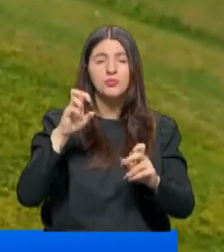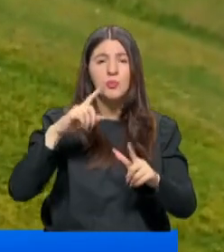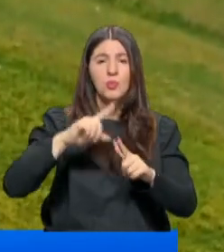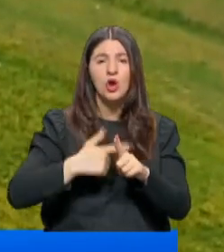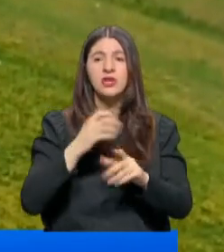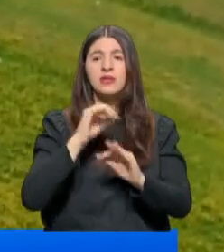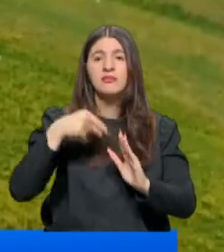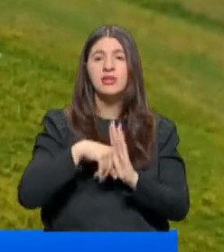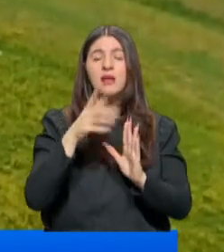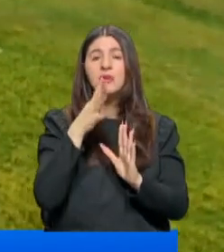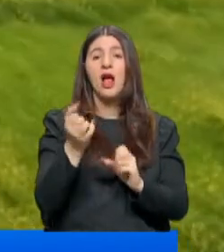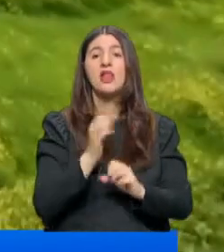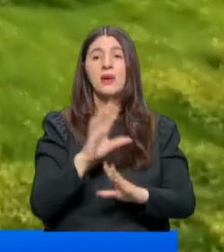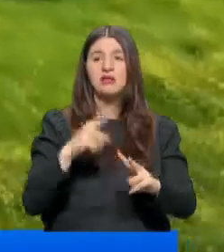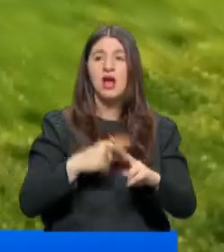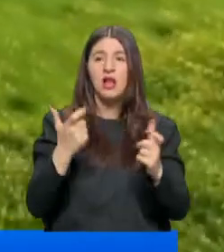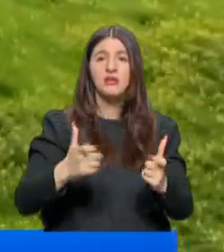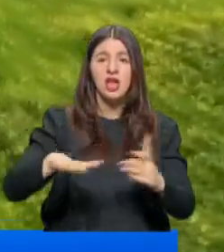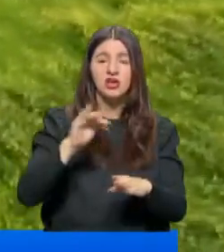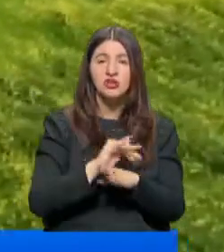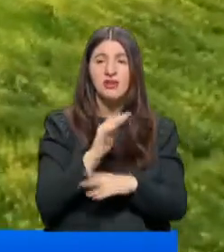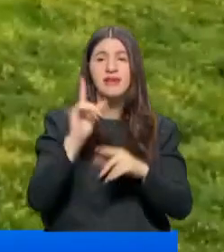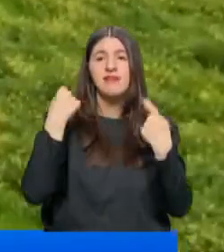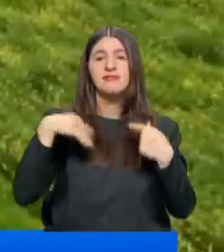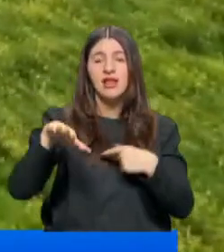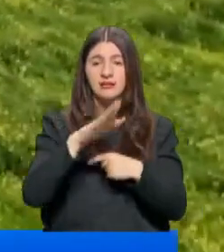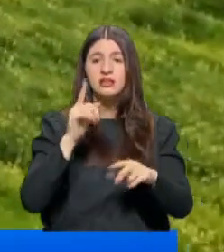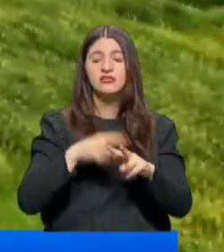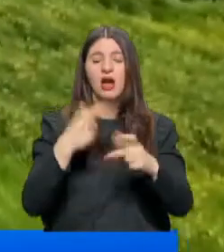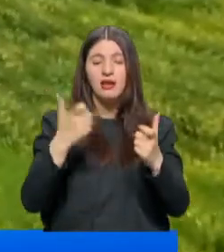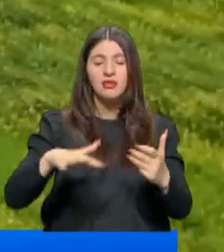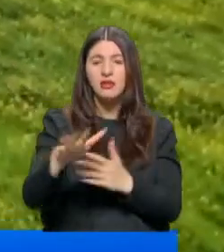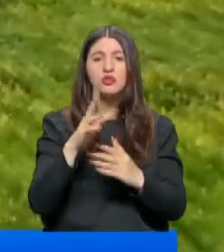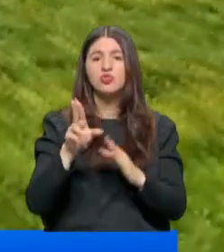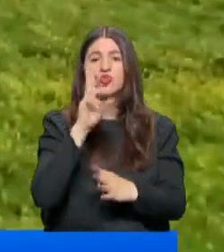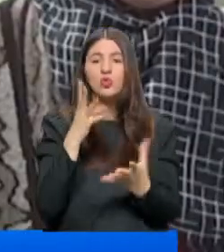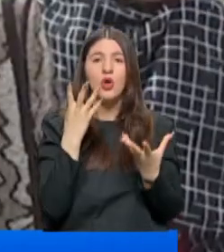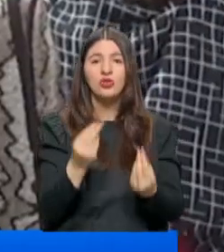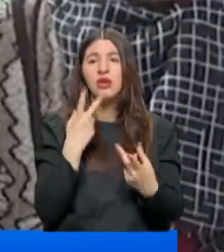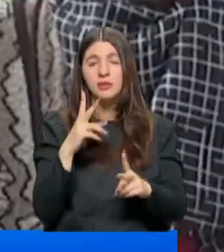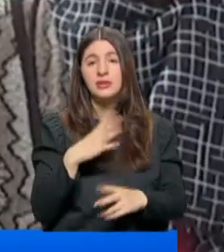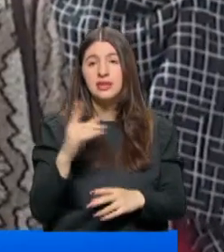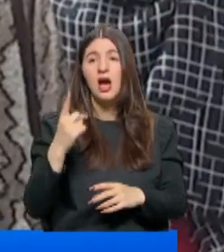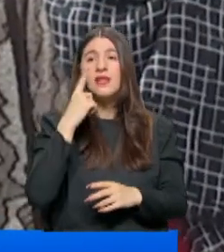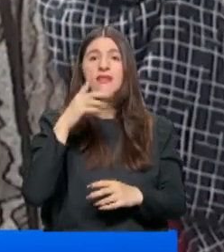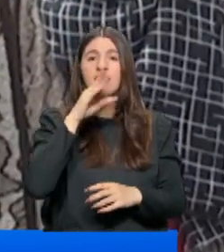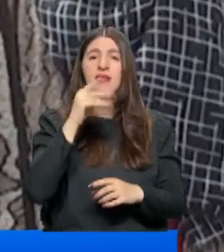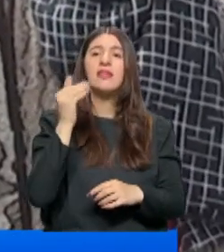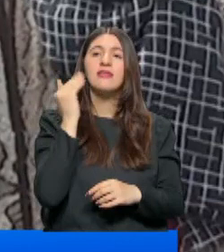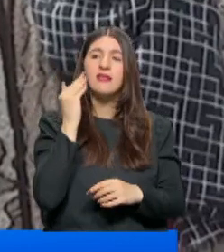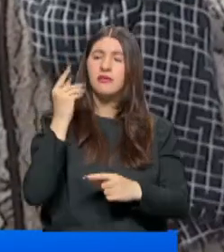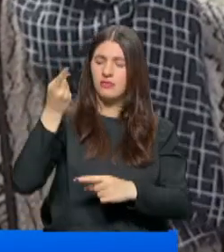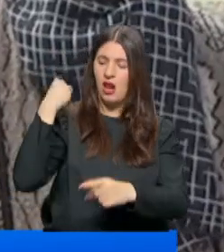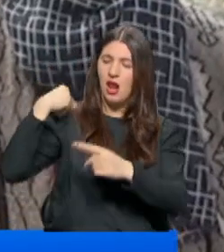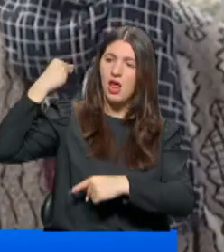bilgi edinemediklerini ifade eden yayla halkı, yetkililerden yaylalarının akıbeti hakkında açıklama istedi. Atadan, dededen, nineden